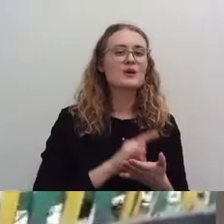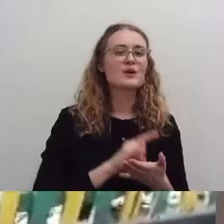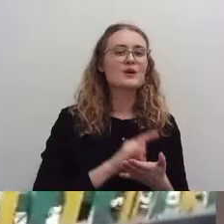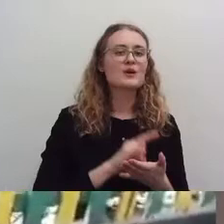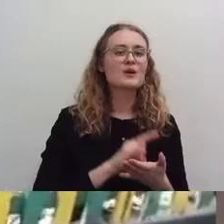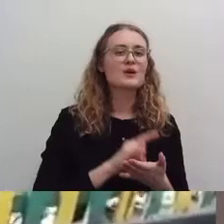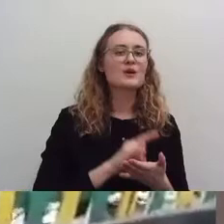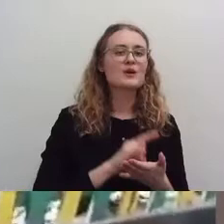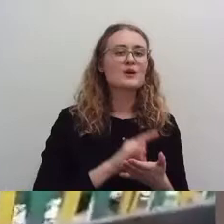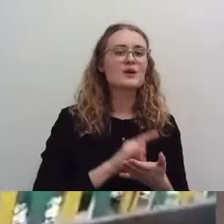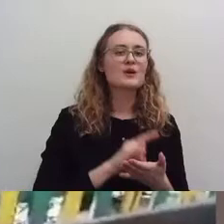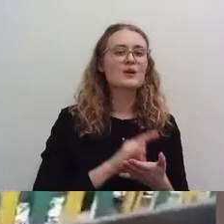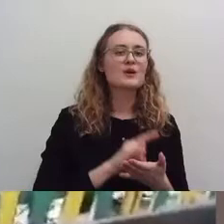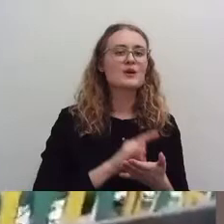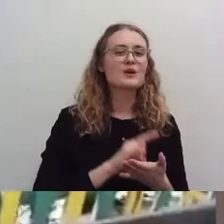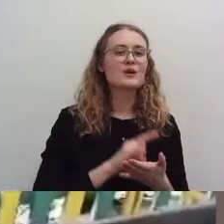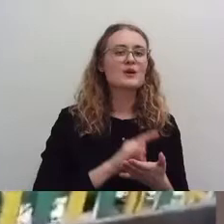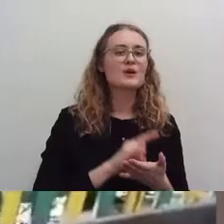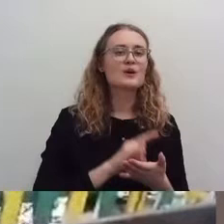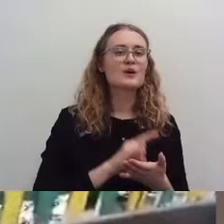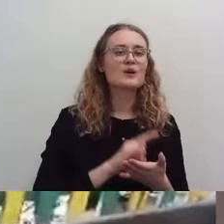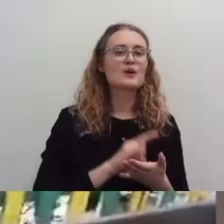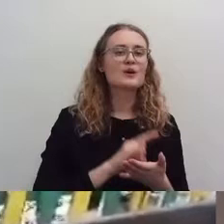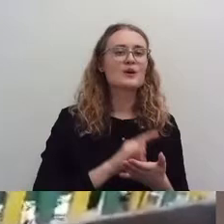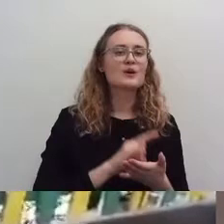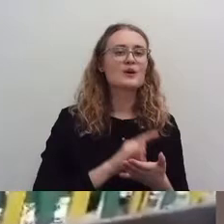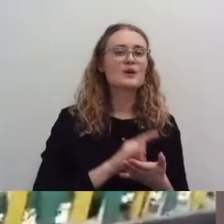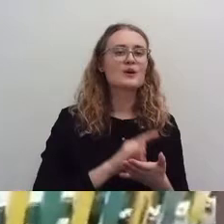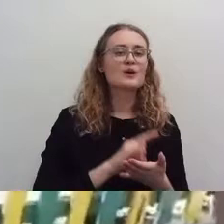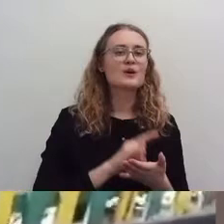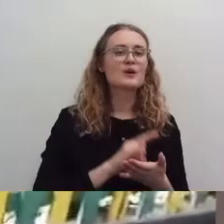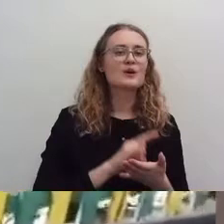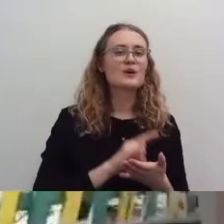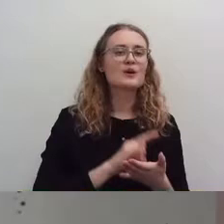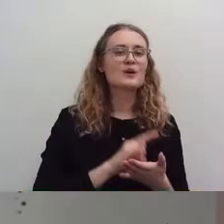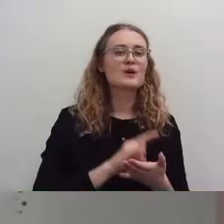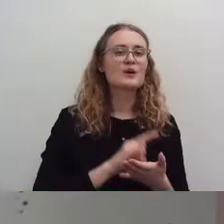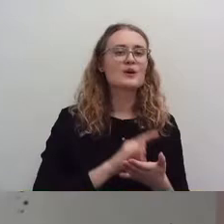kad vaikų mamos nepyktų ant pačių vaikų.